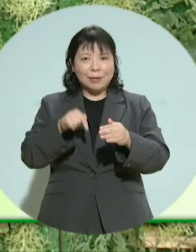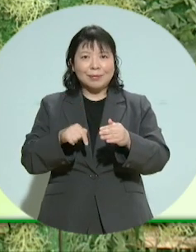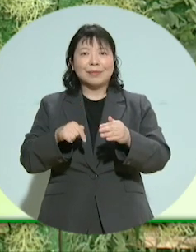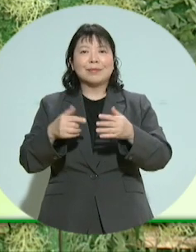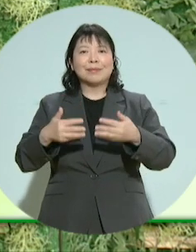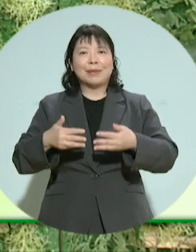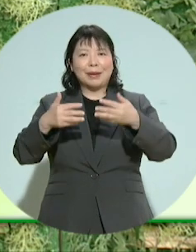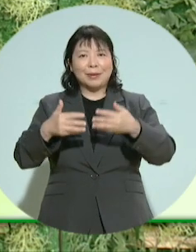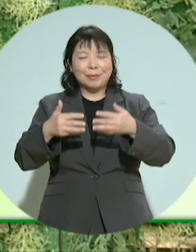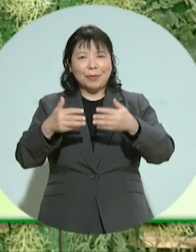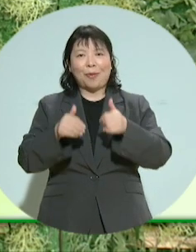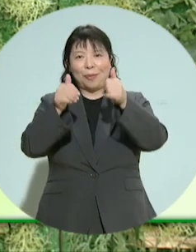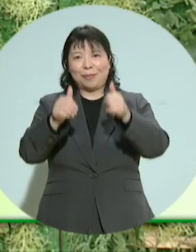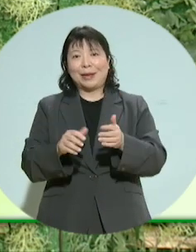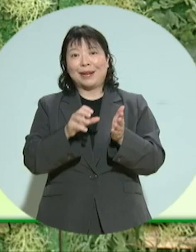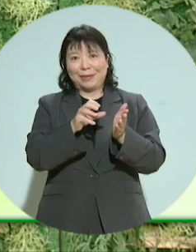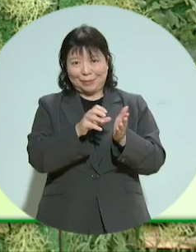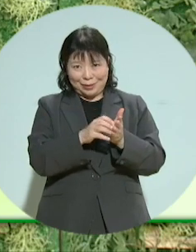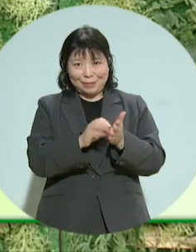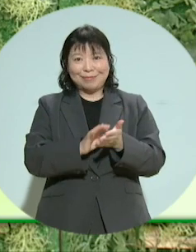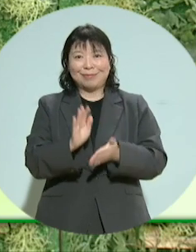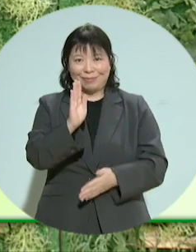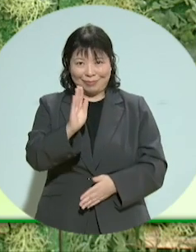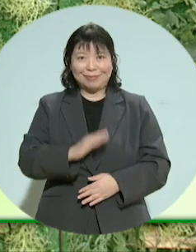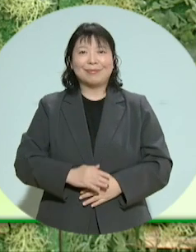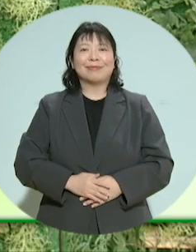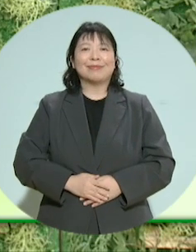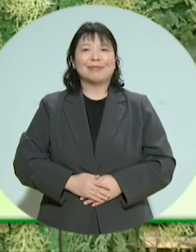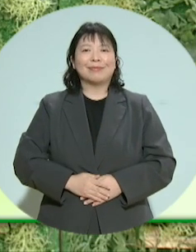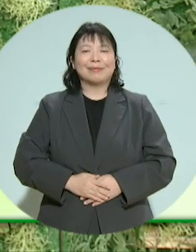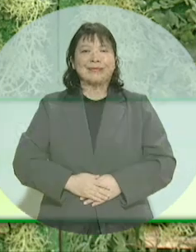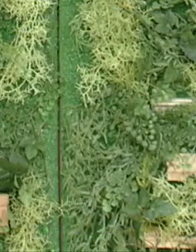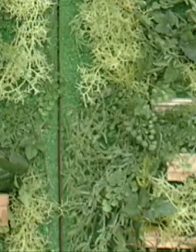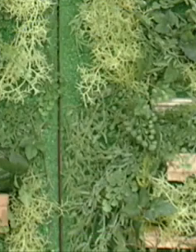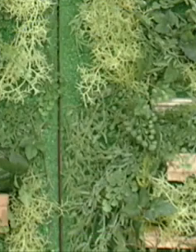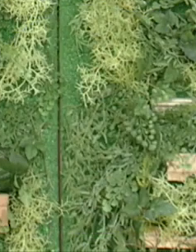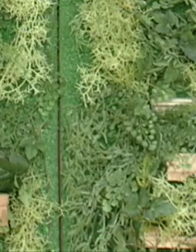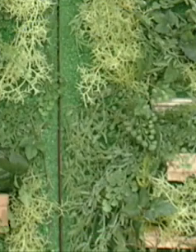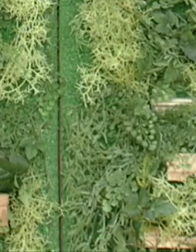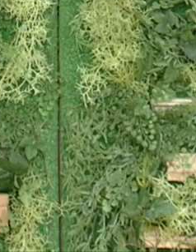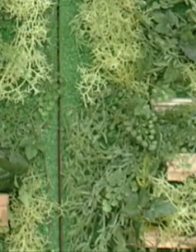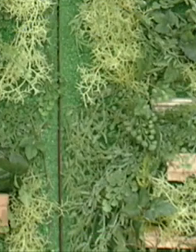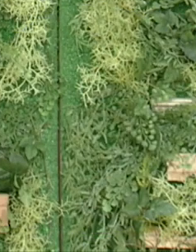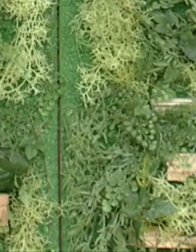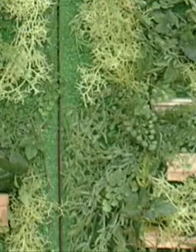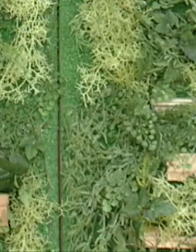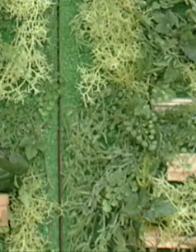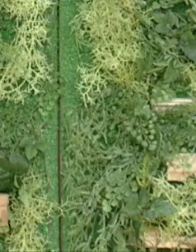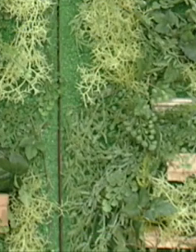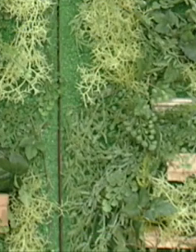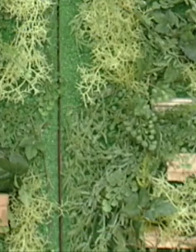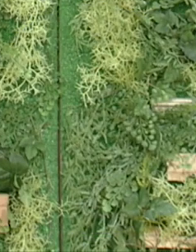ページにアップしていますのでご活用ください。ここまで東京インフォメーションでした。